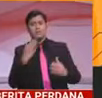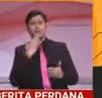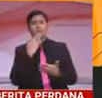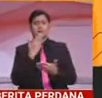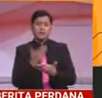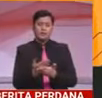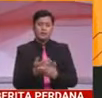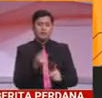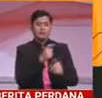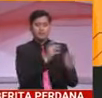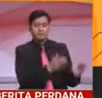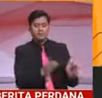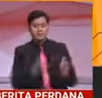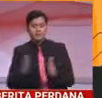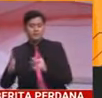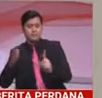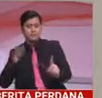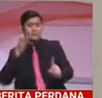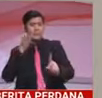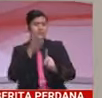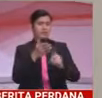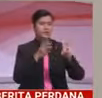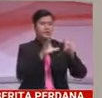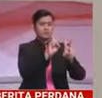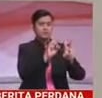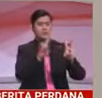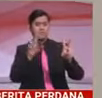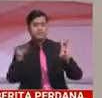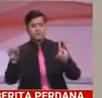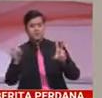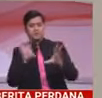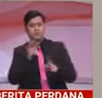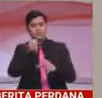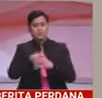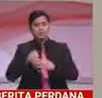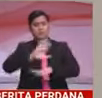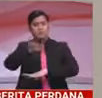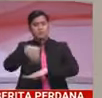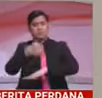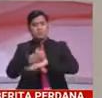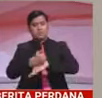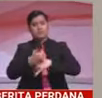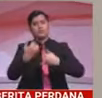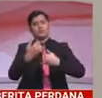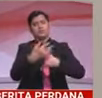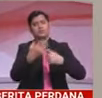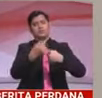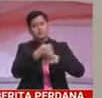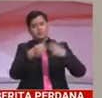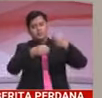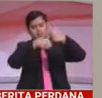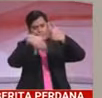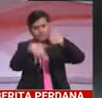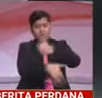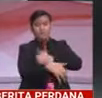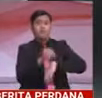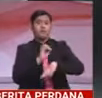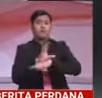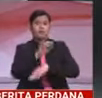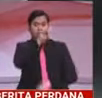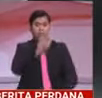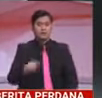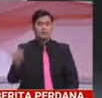Hai menerusi plan strategic tahun 2021 yang membabitkan penumbuhan jawatankuasa penasihat dan pendidikan anti doping